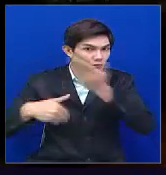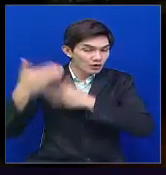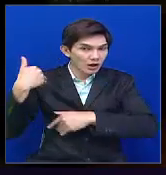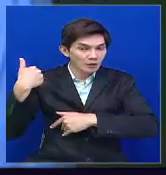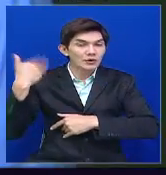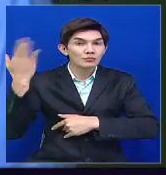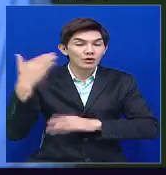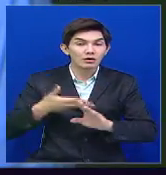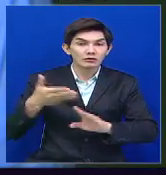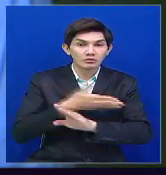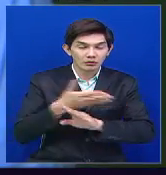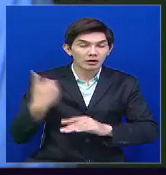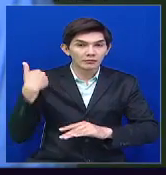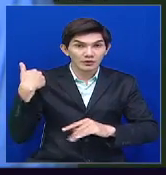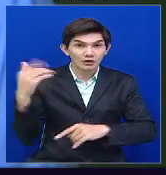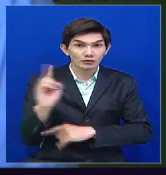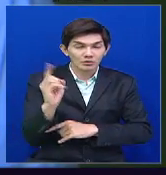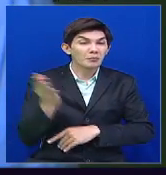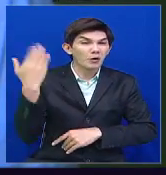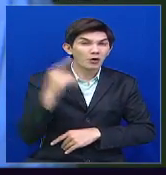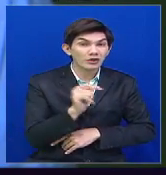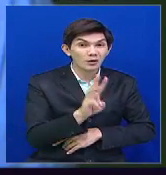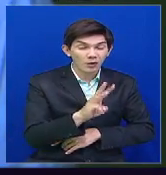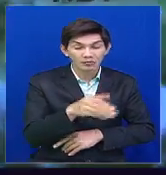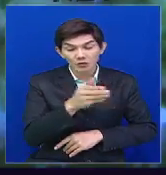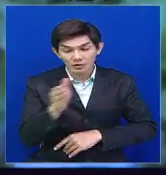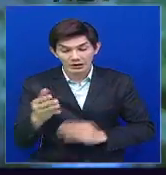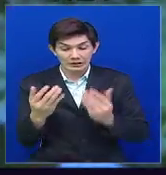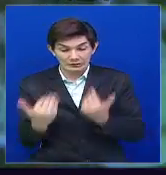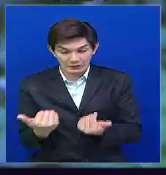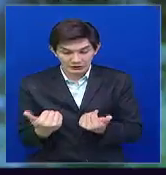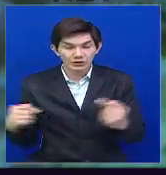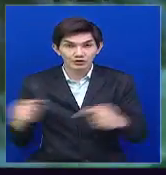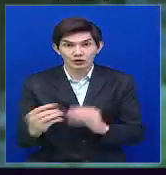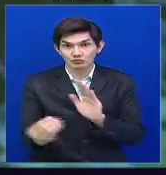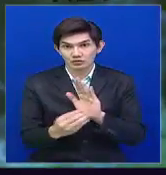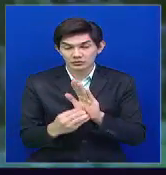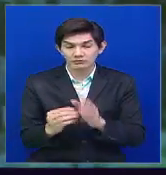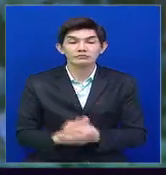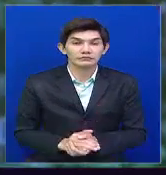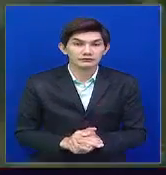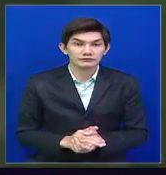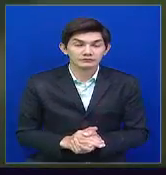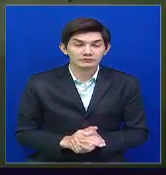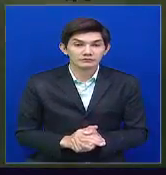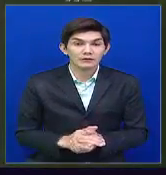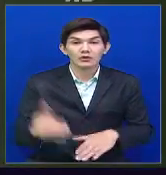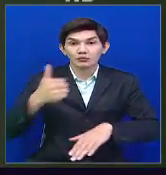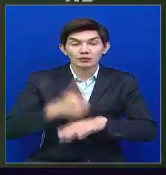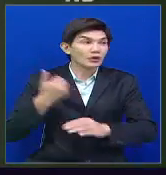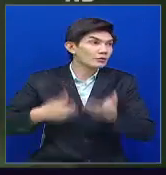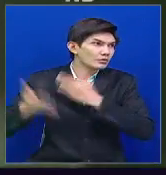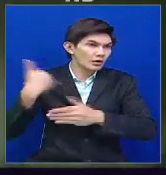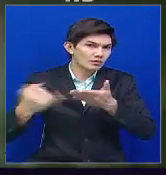สมัยก่อนประวัติศาสตร์ตั้งแต่สมัยทวาราวดีเรื่อยมาจนถึงสมัยต้นกรุงรัตนโกสินทร์คณบดีคณะโบราณค